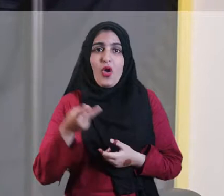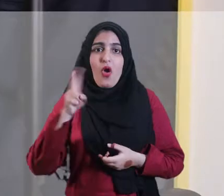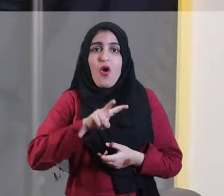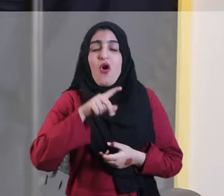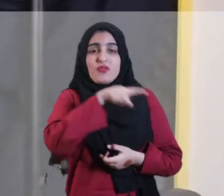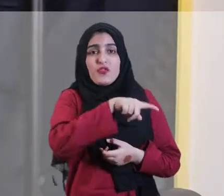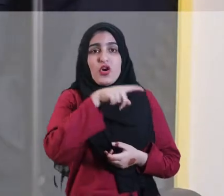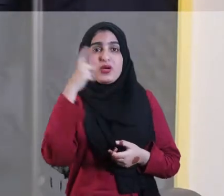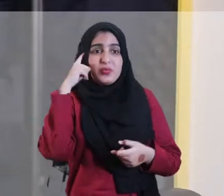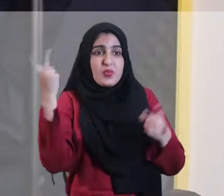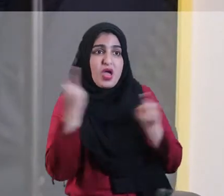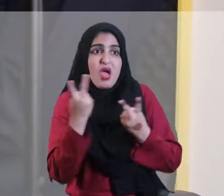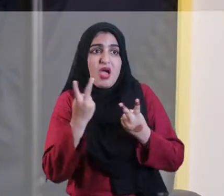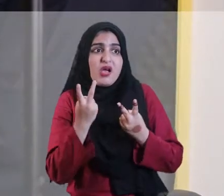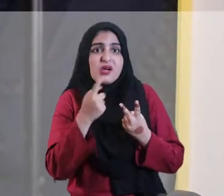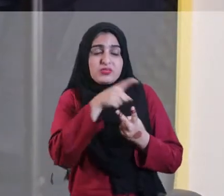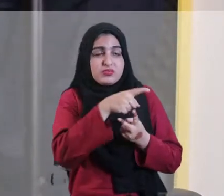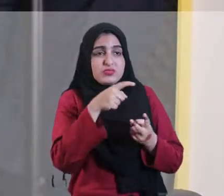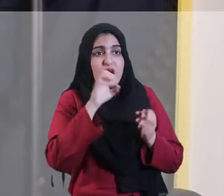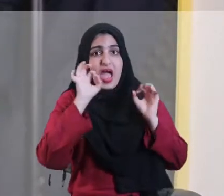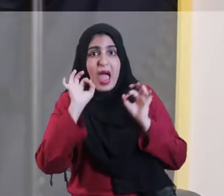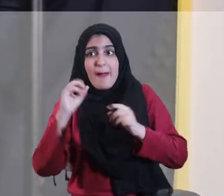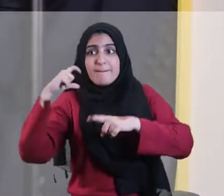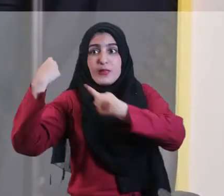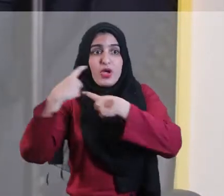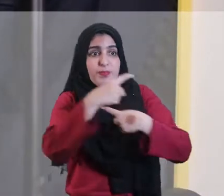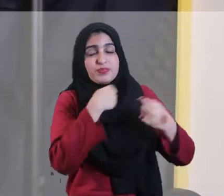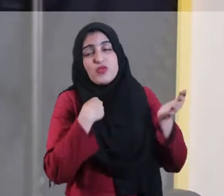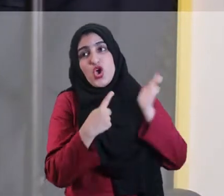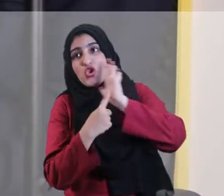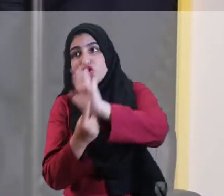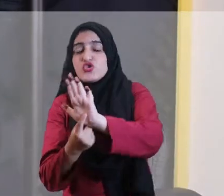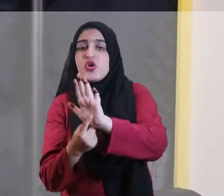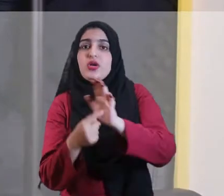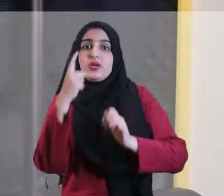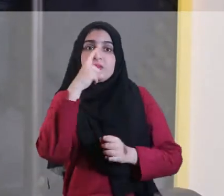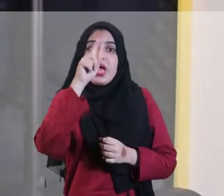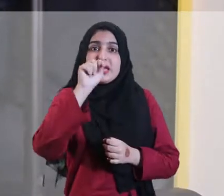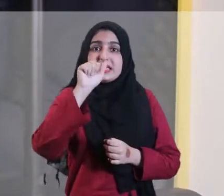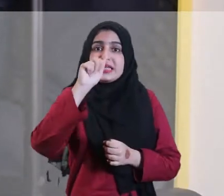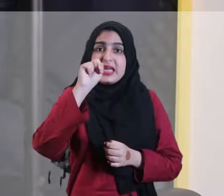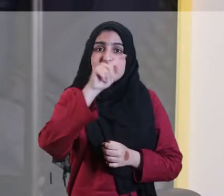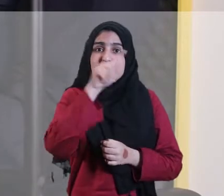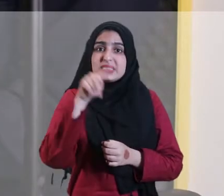and subscribe the Channel